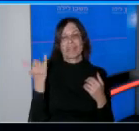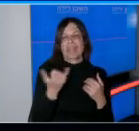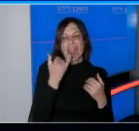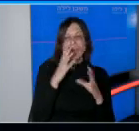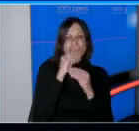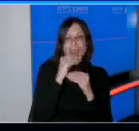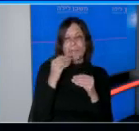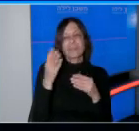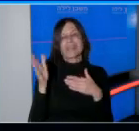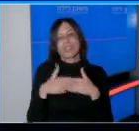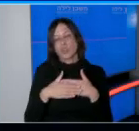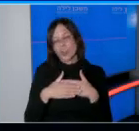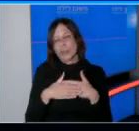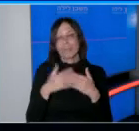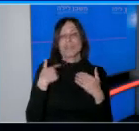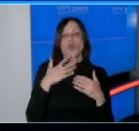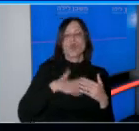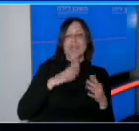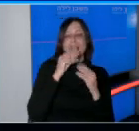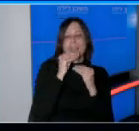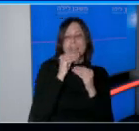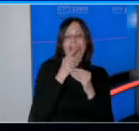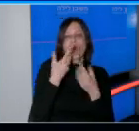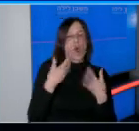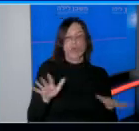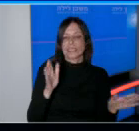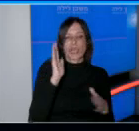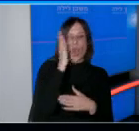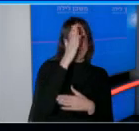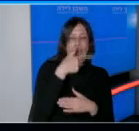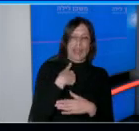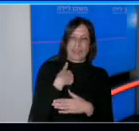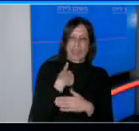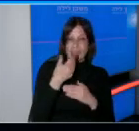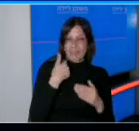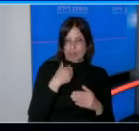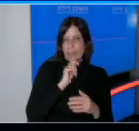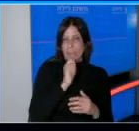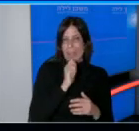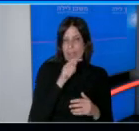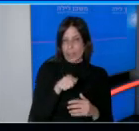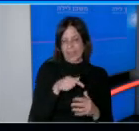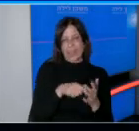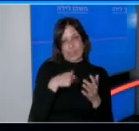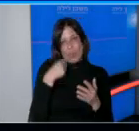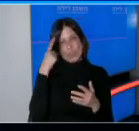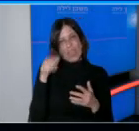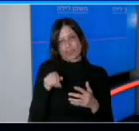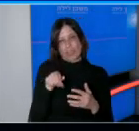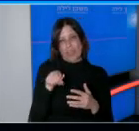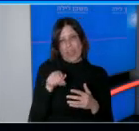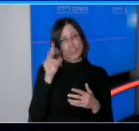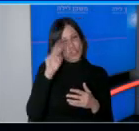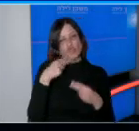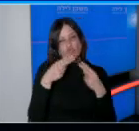על הנשואים מאוד, אבל אני רוצה לדבר איתך על חוסר אופק. אני, לפני שאני מראיין אותך, כי אני יודע שאתה די,